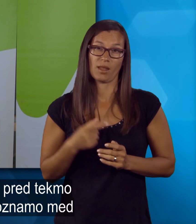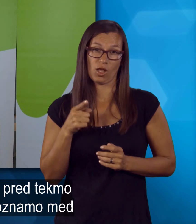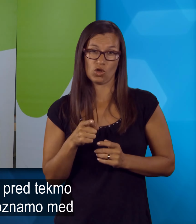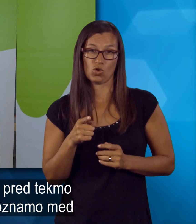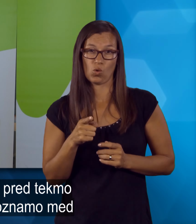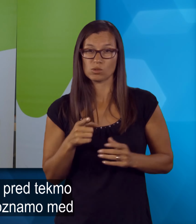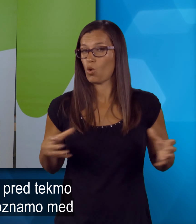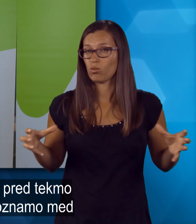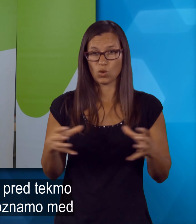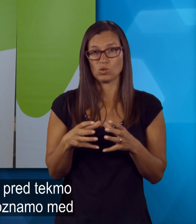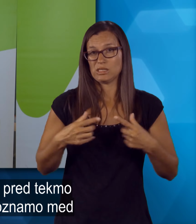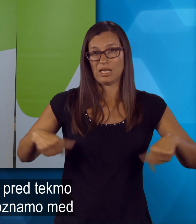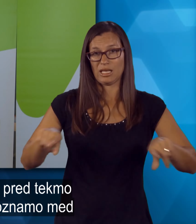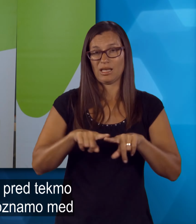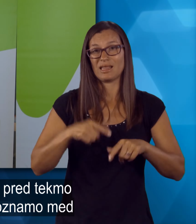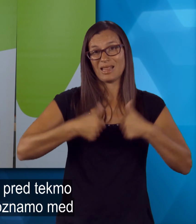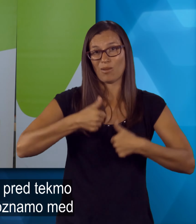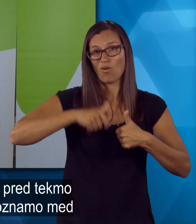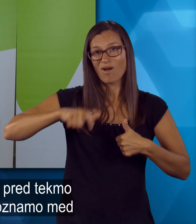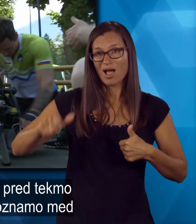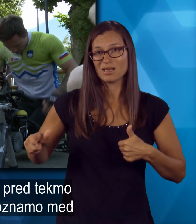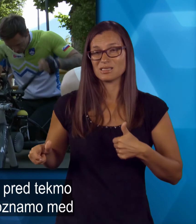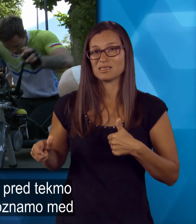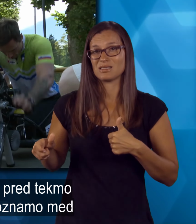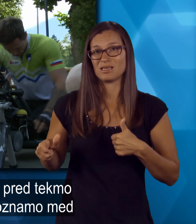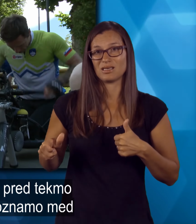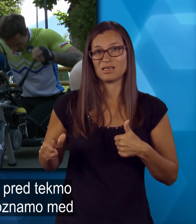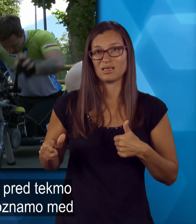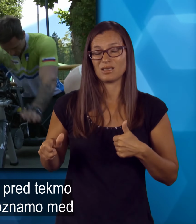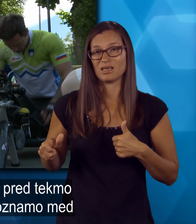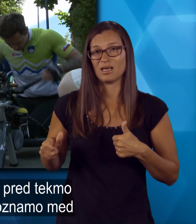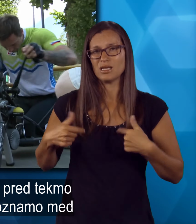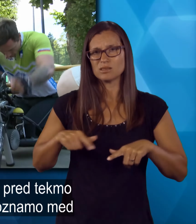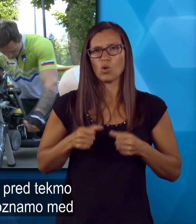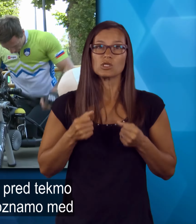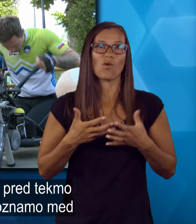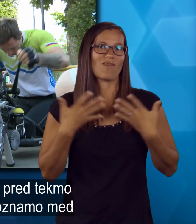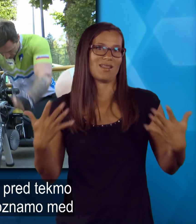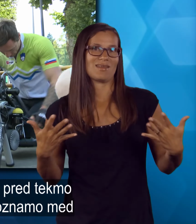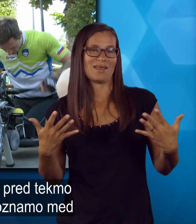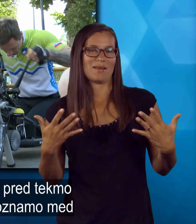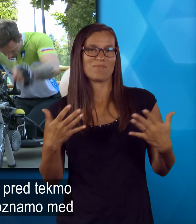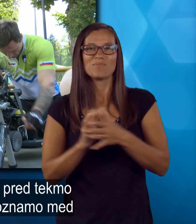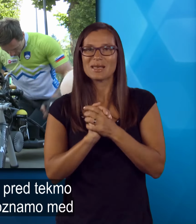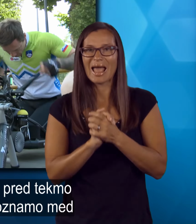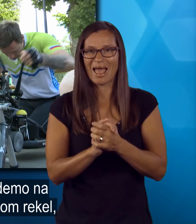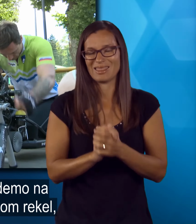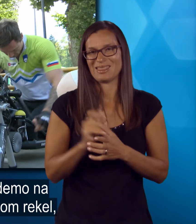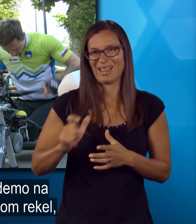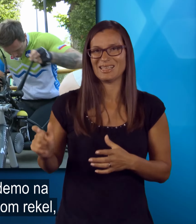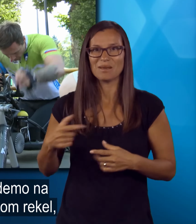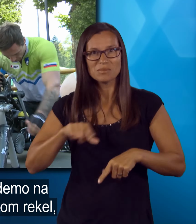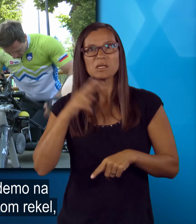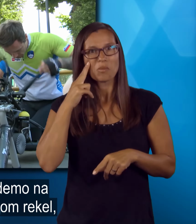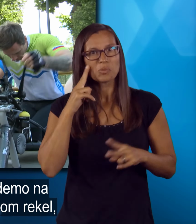Tukaj smo vsi tekmovalci pred, oziroma po der, ki bom rekel takoraj, smo zelo veliki prijatelji, se poznamo tudi med